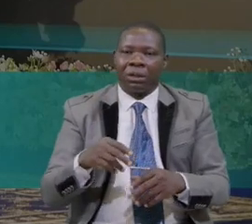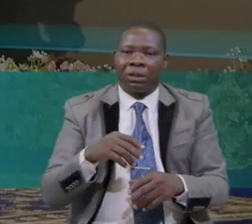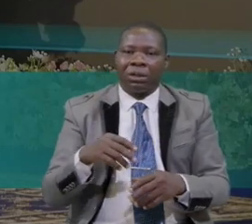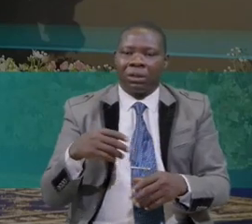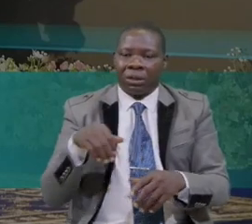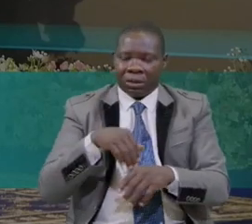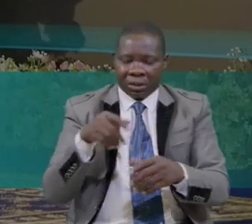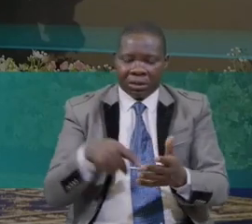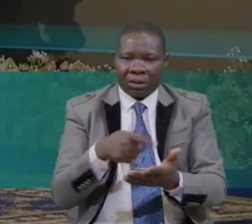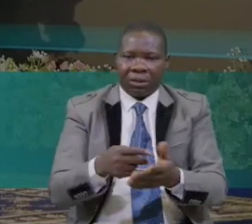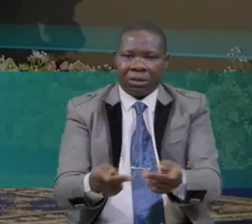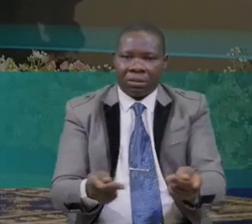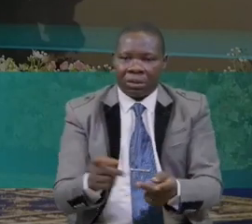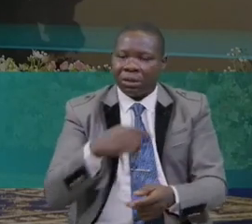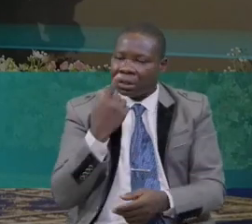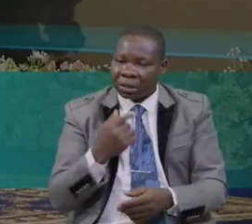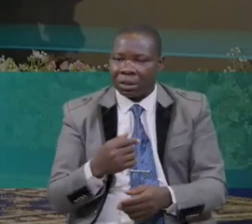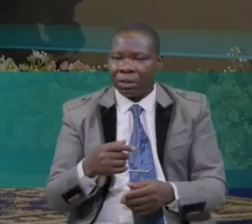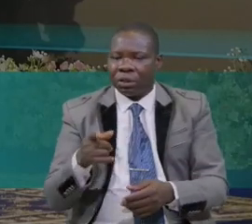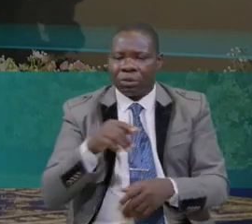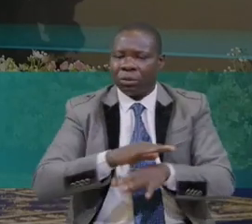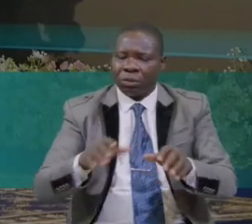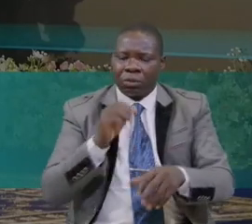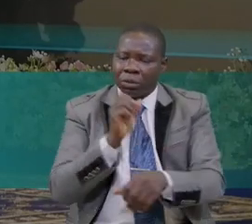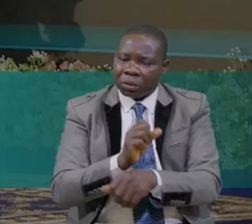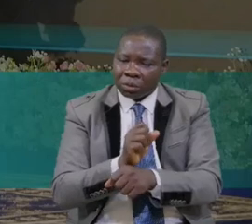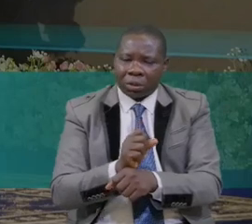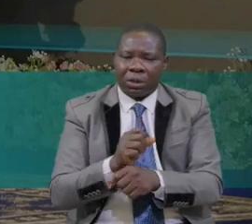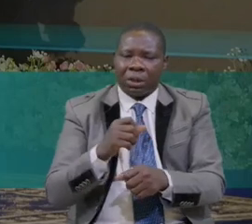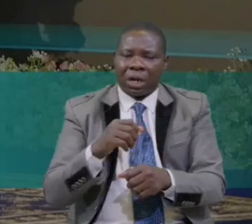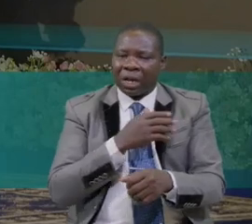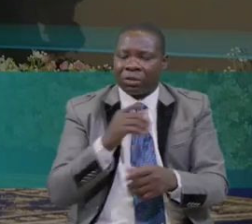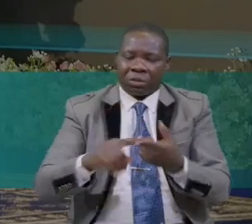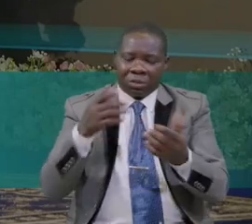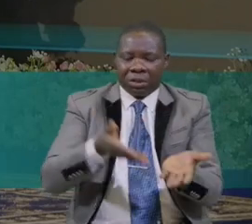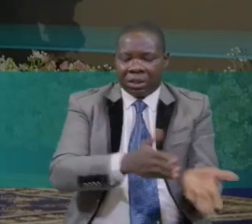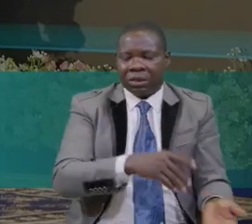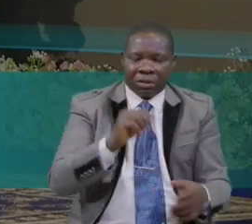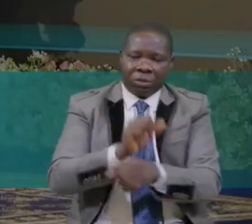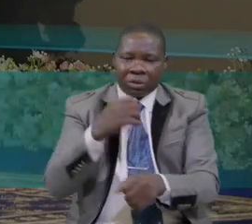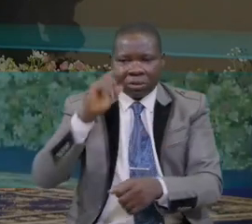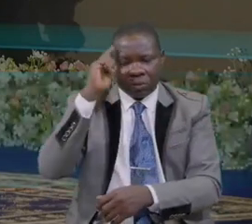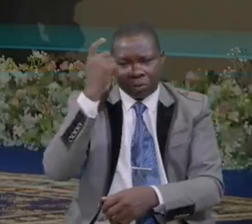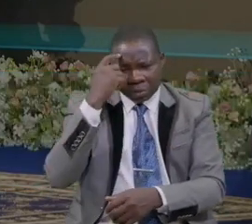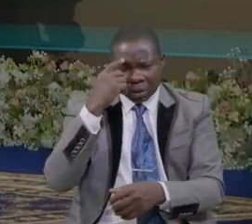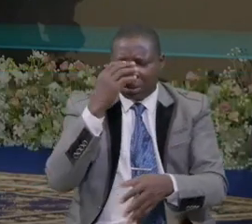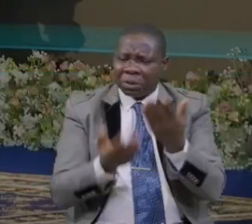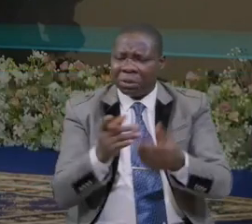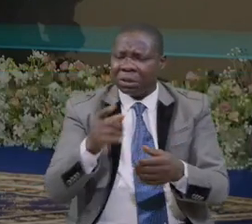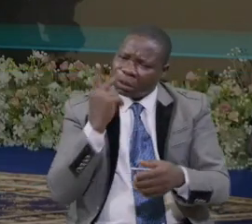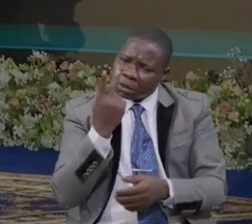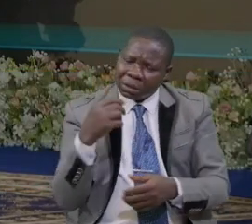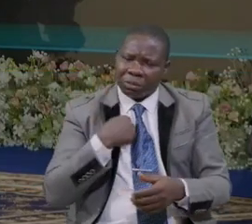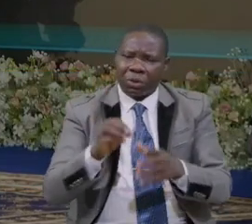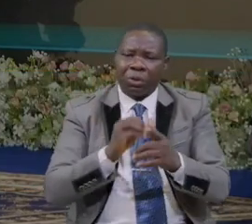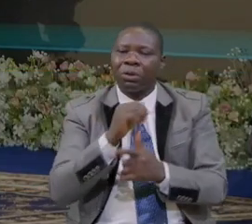comme si. Et on ne te voit même pas. Qu'on me voyait ou pas, j'ai relevé le standard de la vie